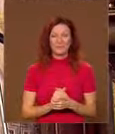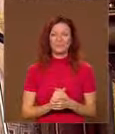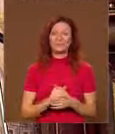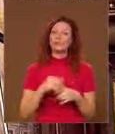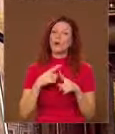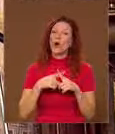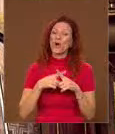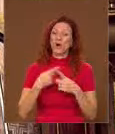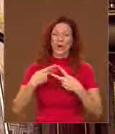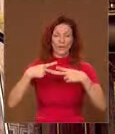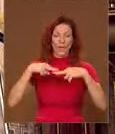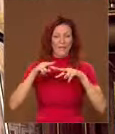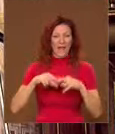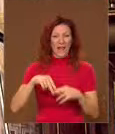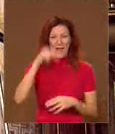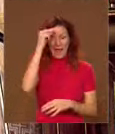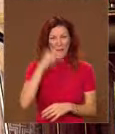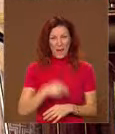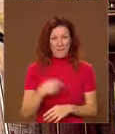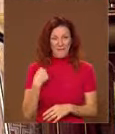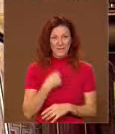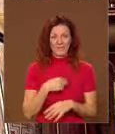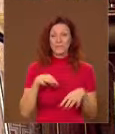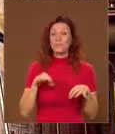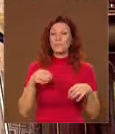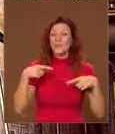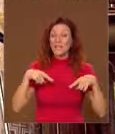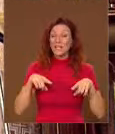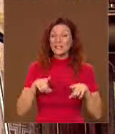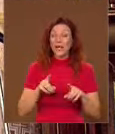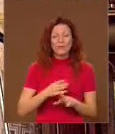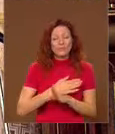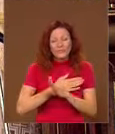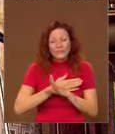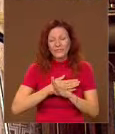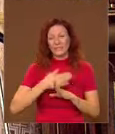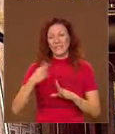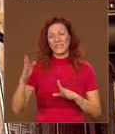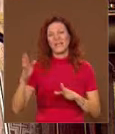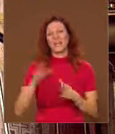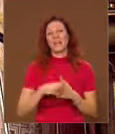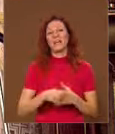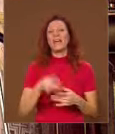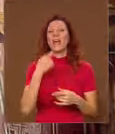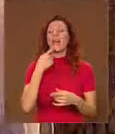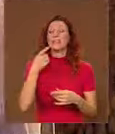веков. В началото на Светата Божествена литургия се произнася този възглас за Божието